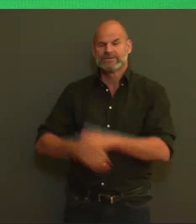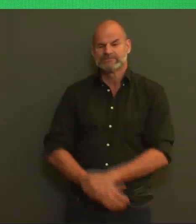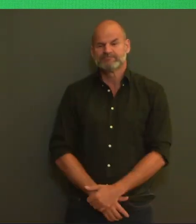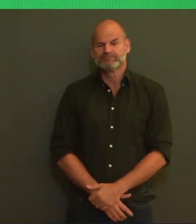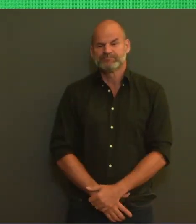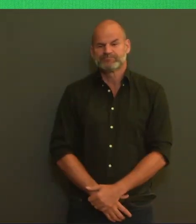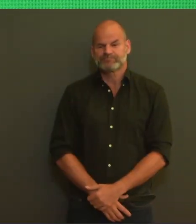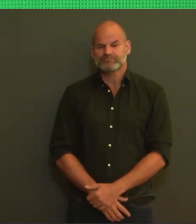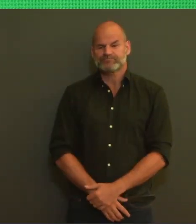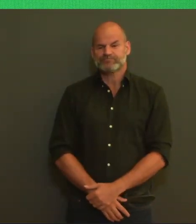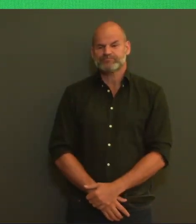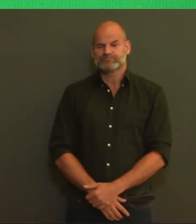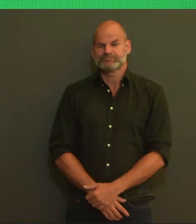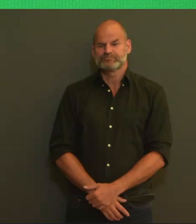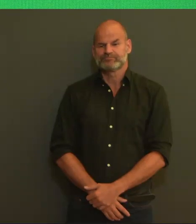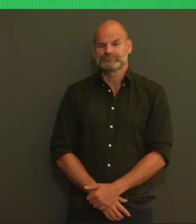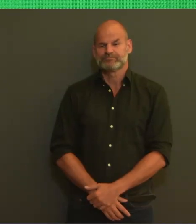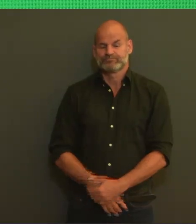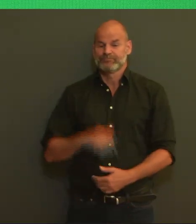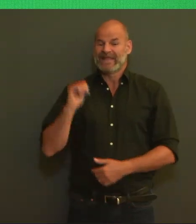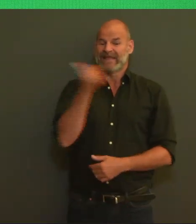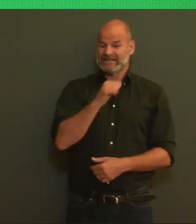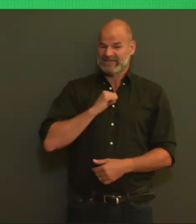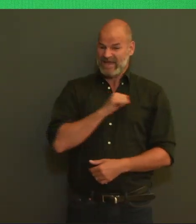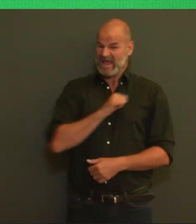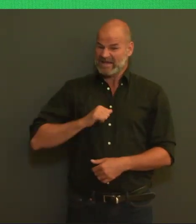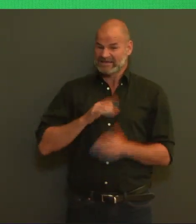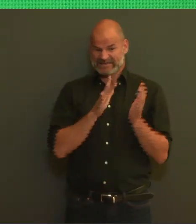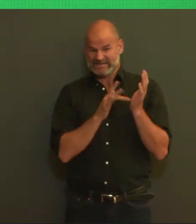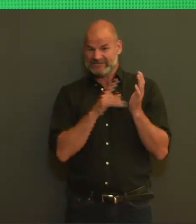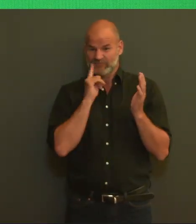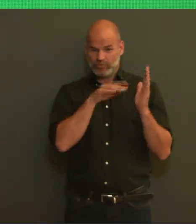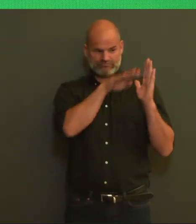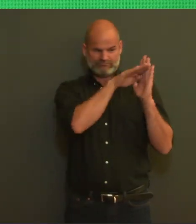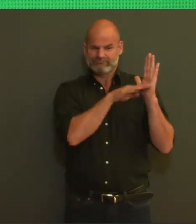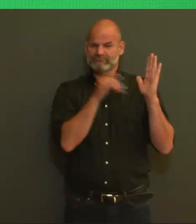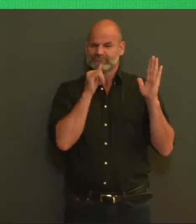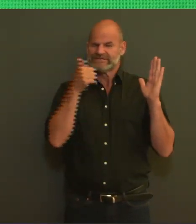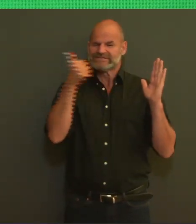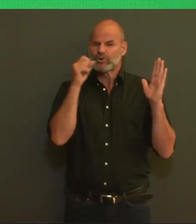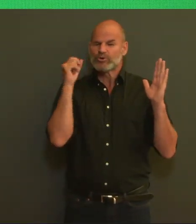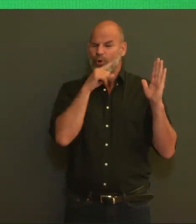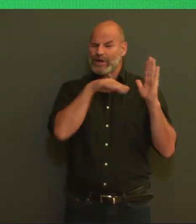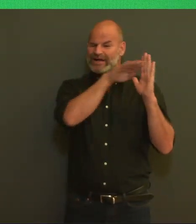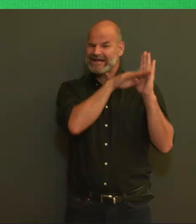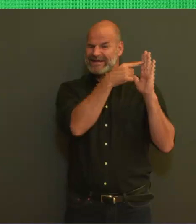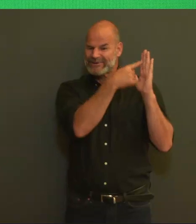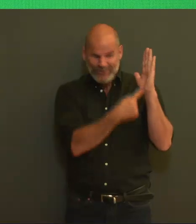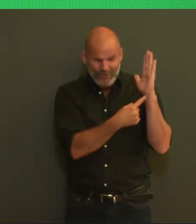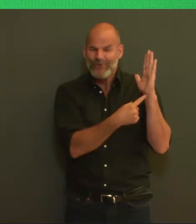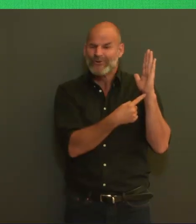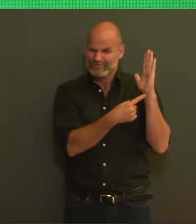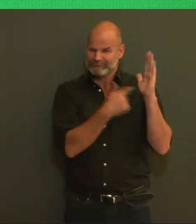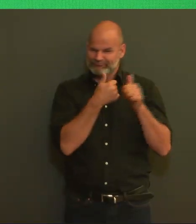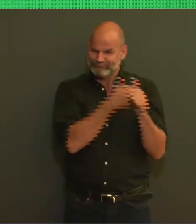Iedereen heeft zijn reden om de 6 gouden regels te volgen, te respecteren. Ongetwijfeld zijn er een aantal mensen die de regels